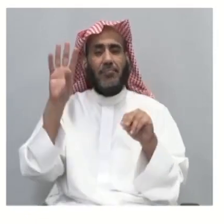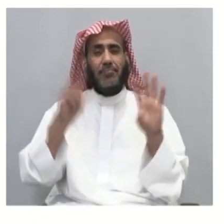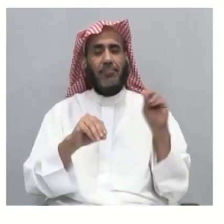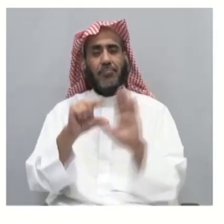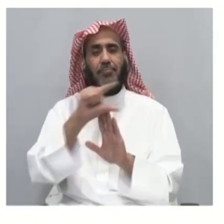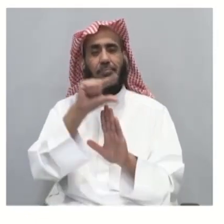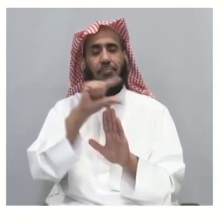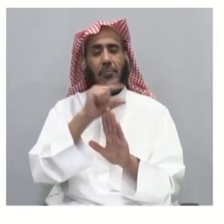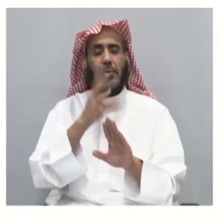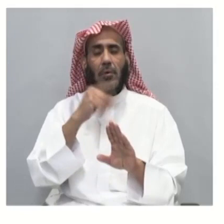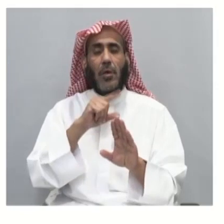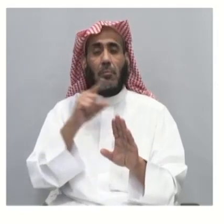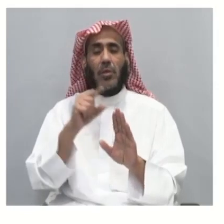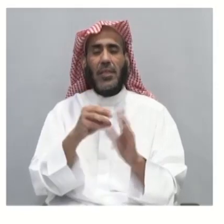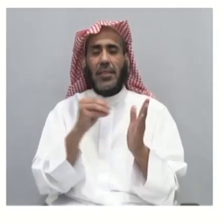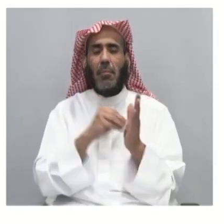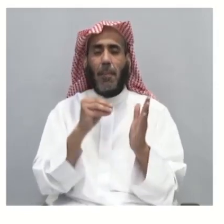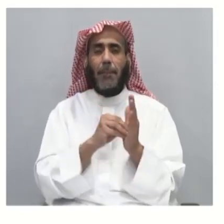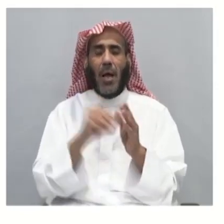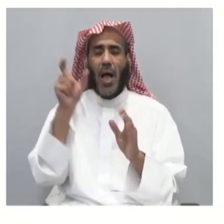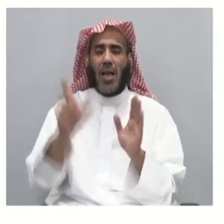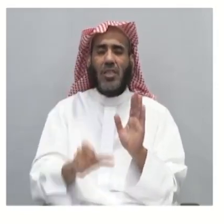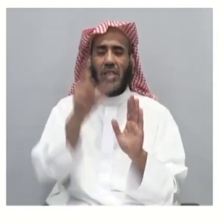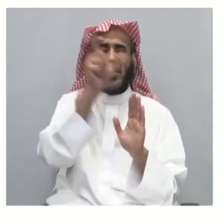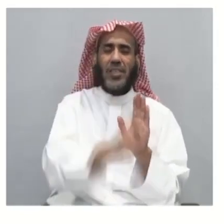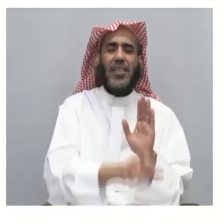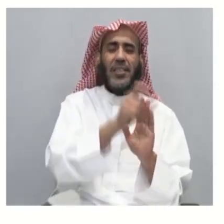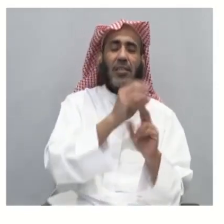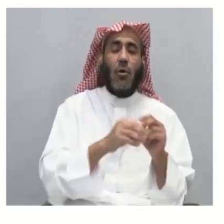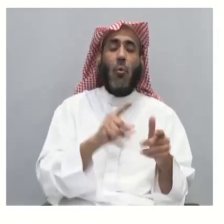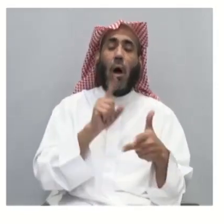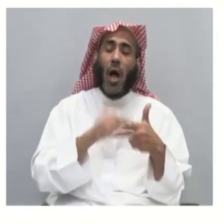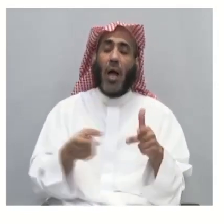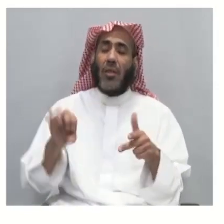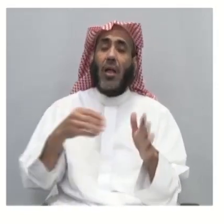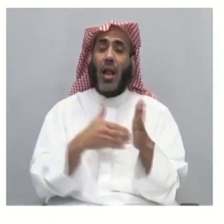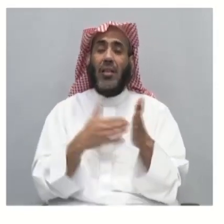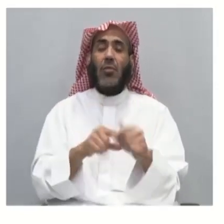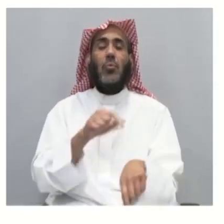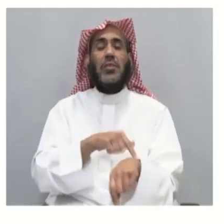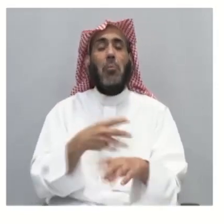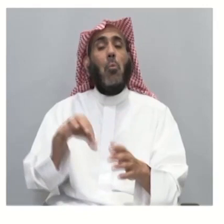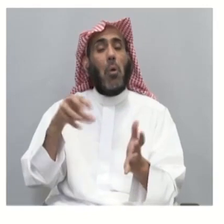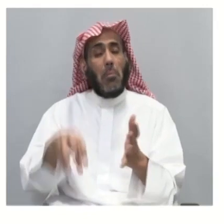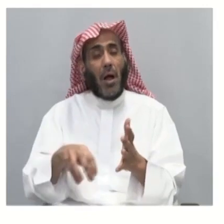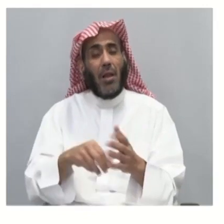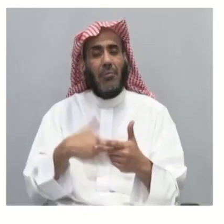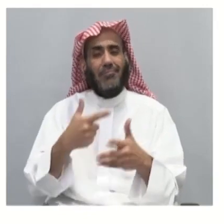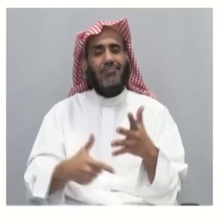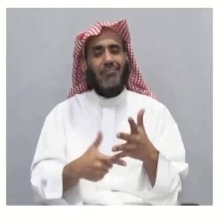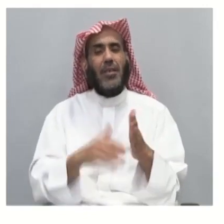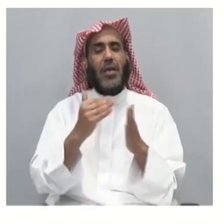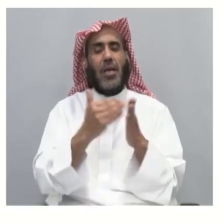القصه لابد ان تشتمل على الشخصيات كذلك الاحداث الزمان والمكان وياتينا بعد ذلك